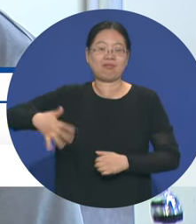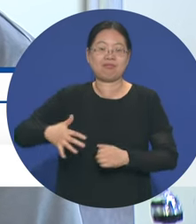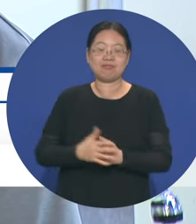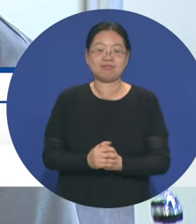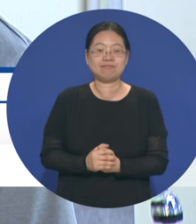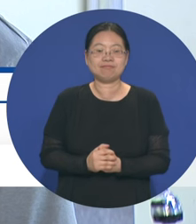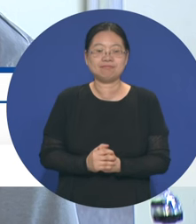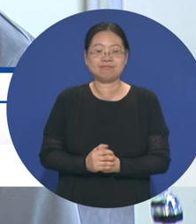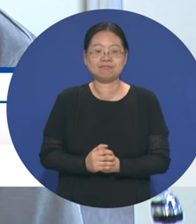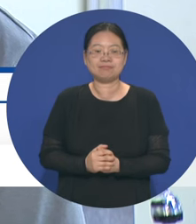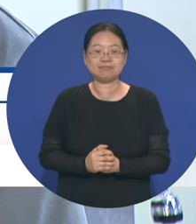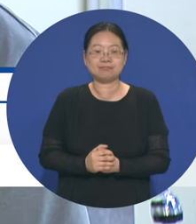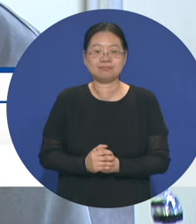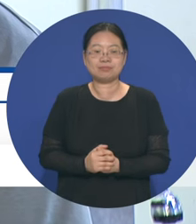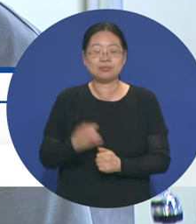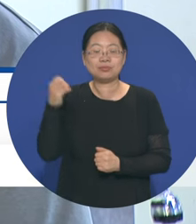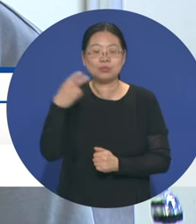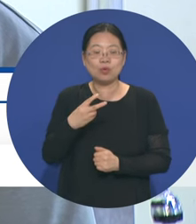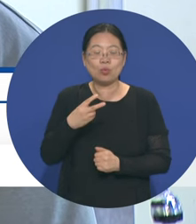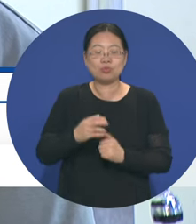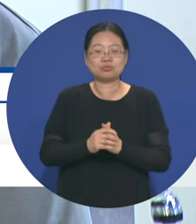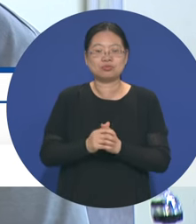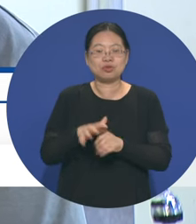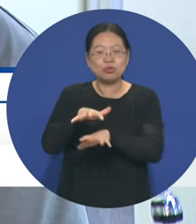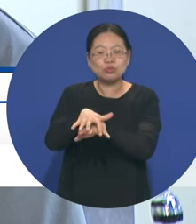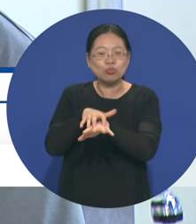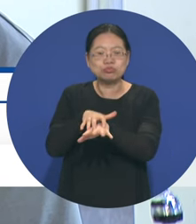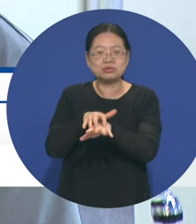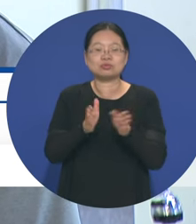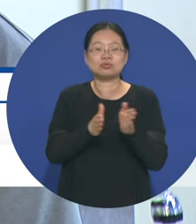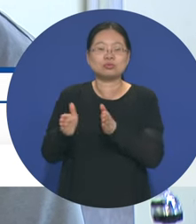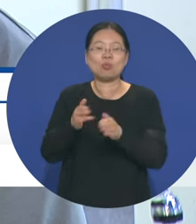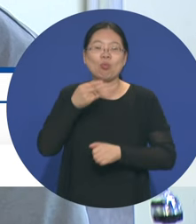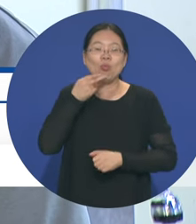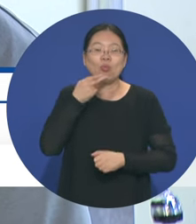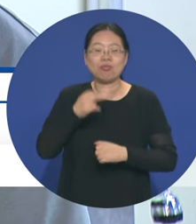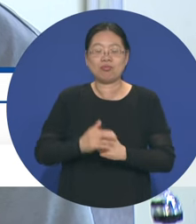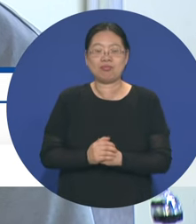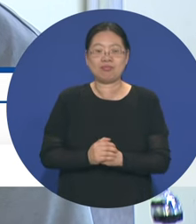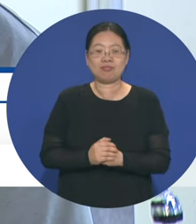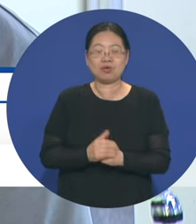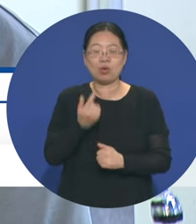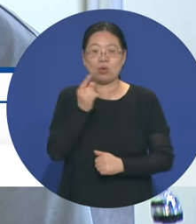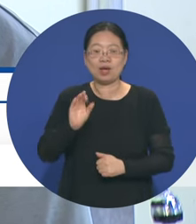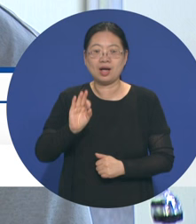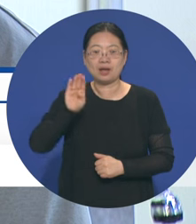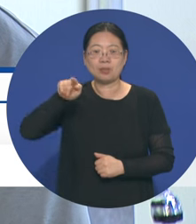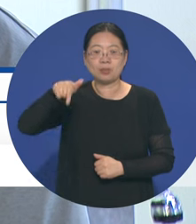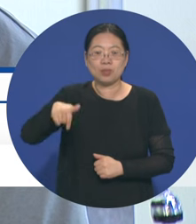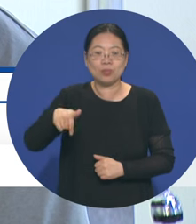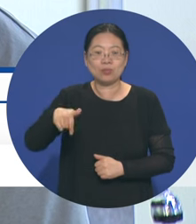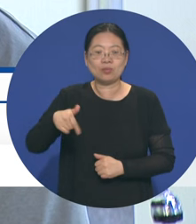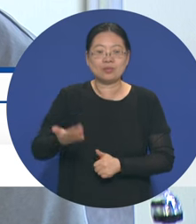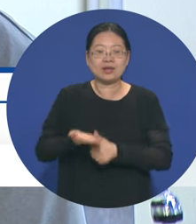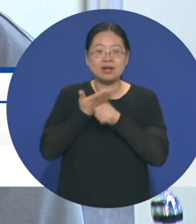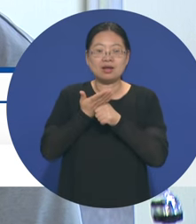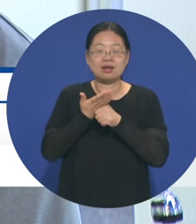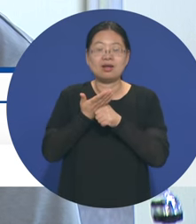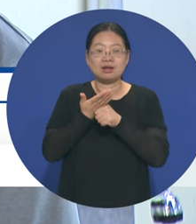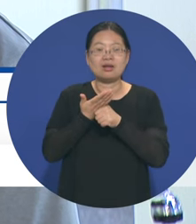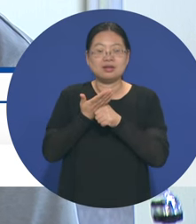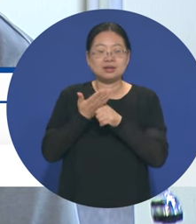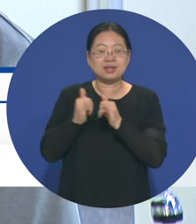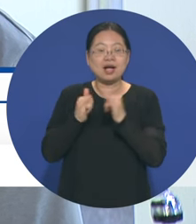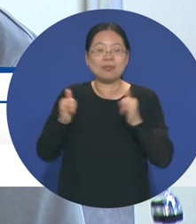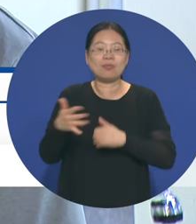않은 상태고요. 거기에 따른 뭐 인프라도 갖춰져 있지 않아요. 그리고 황복을 키우는 어가들이